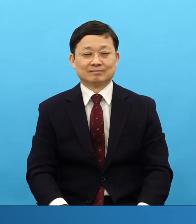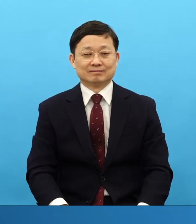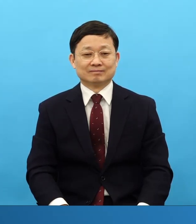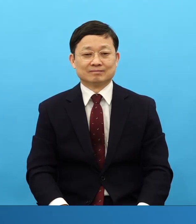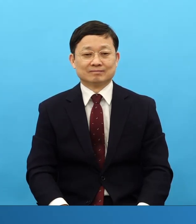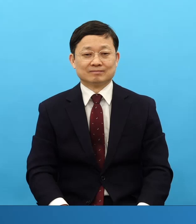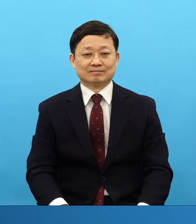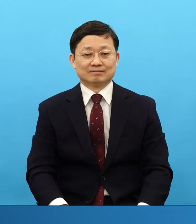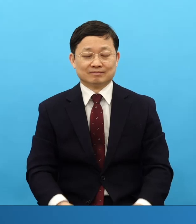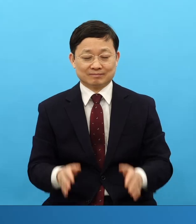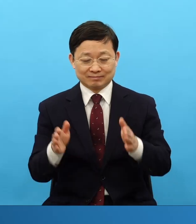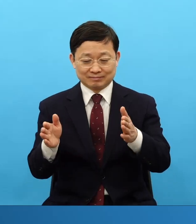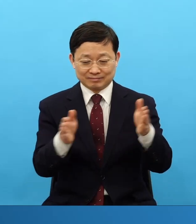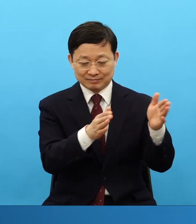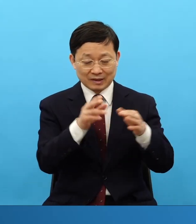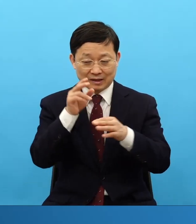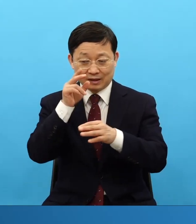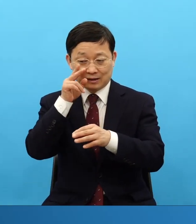고린도에 있는